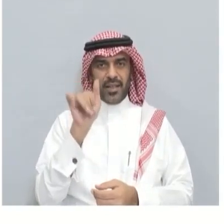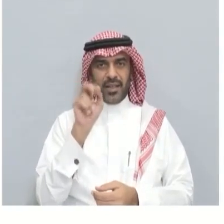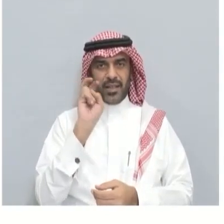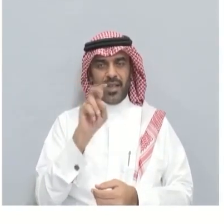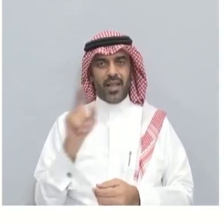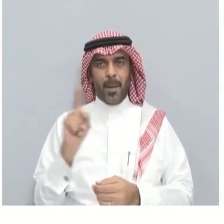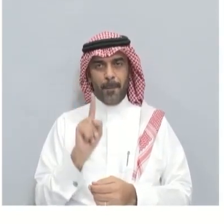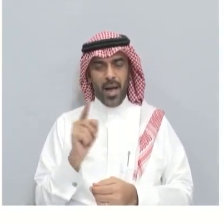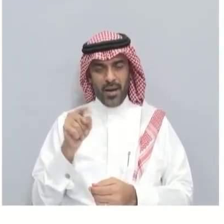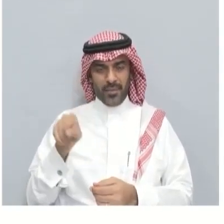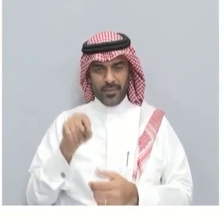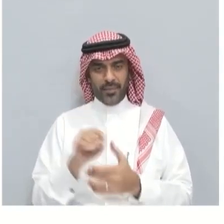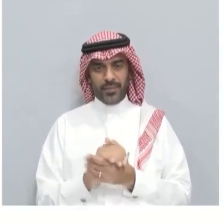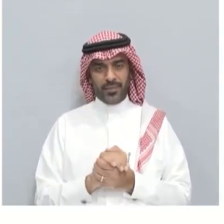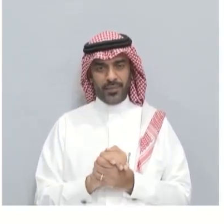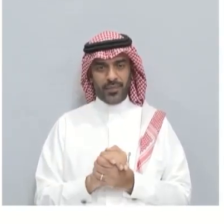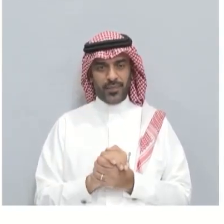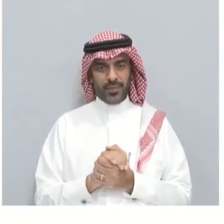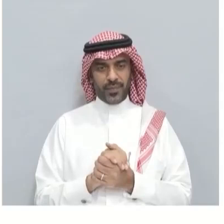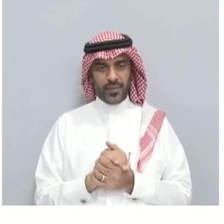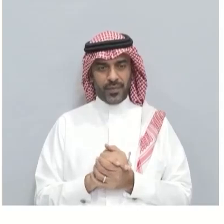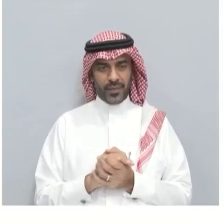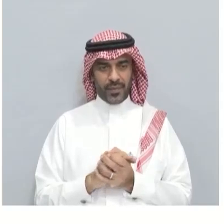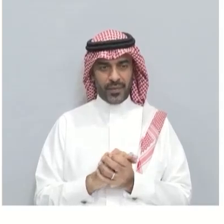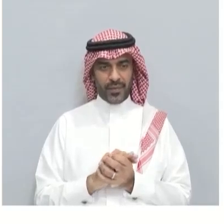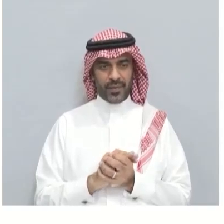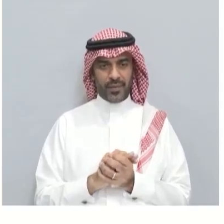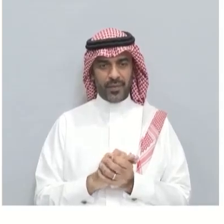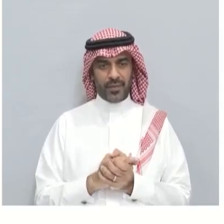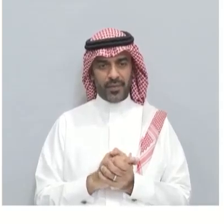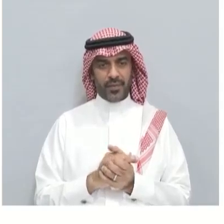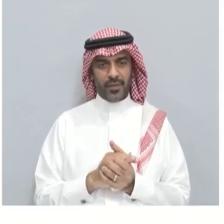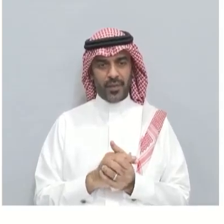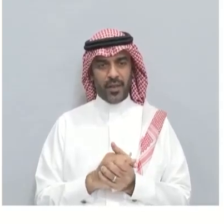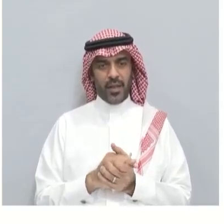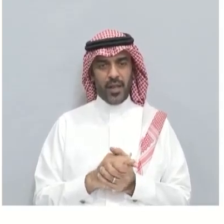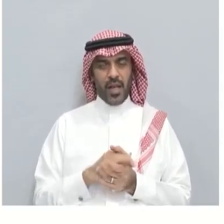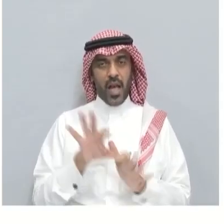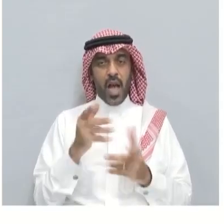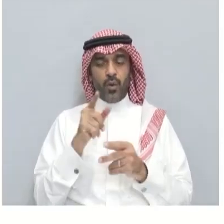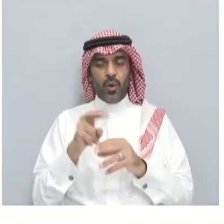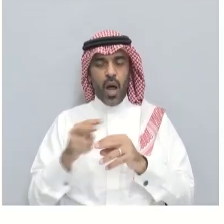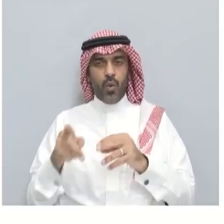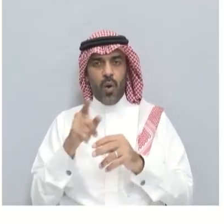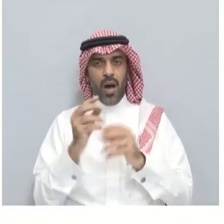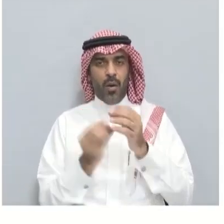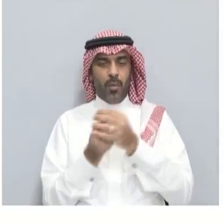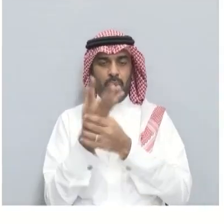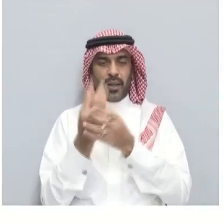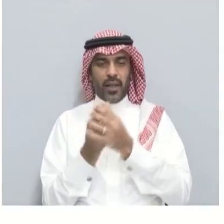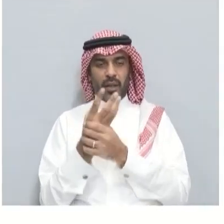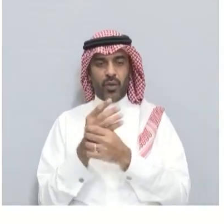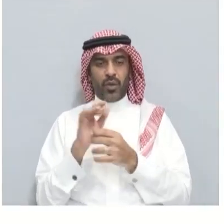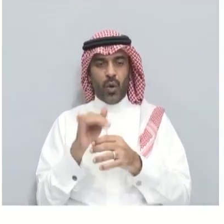منخفضه تنساب بسهول اي انواع البراكين الاتيه يتكون من تعاقب من اللابه والمقذوفات لابه